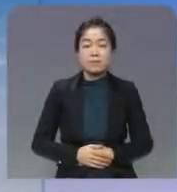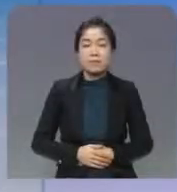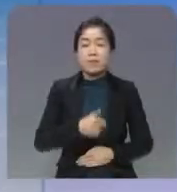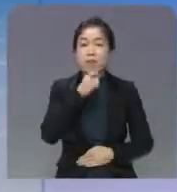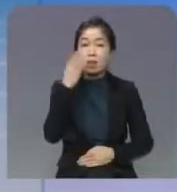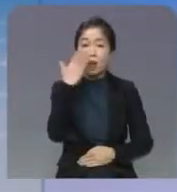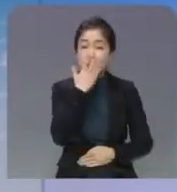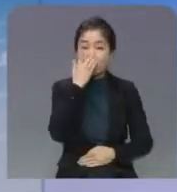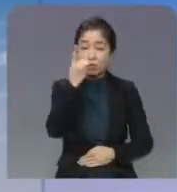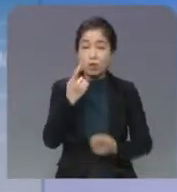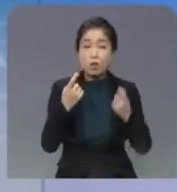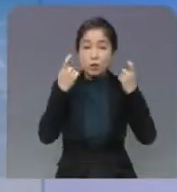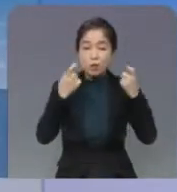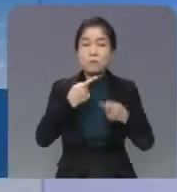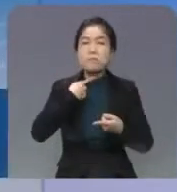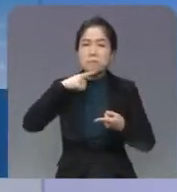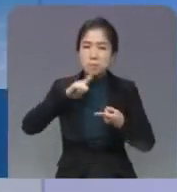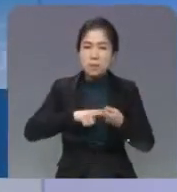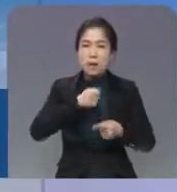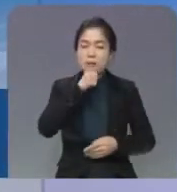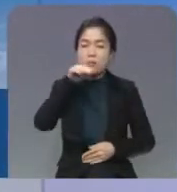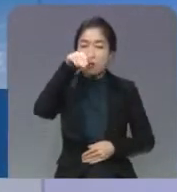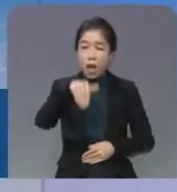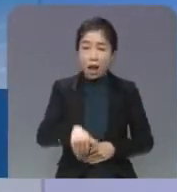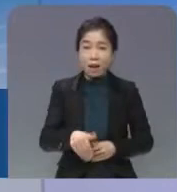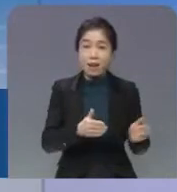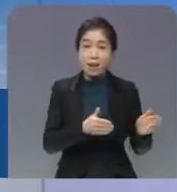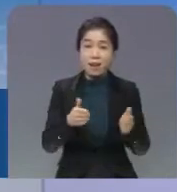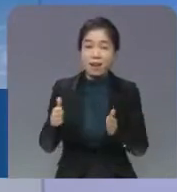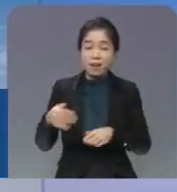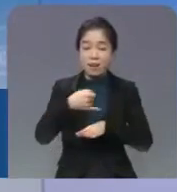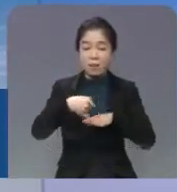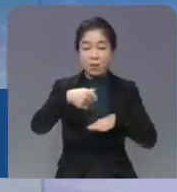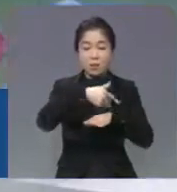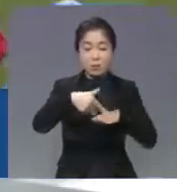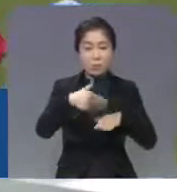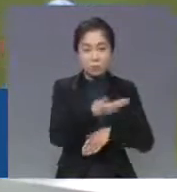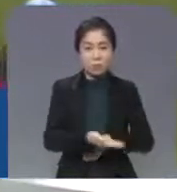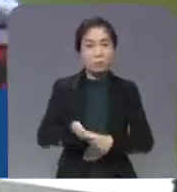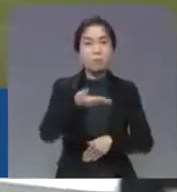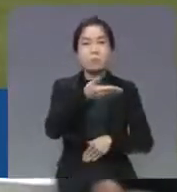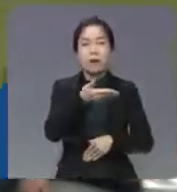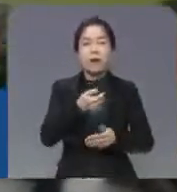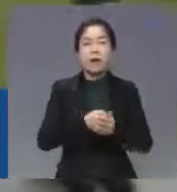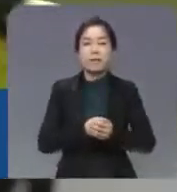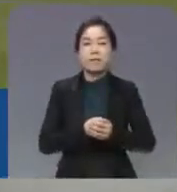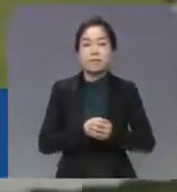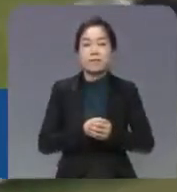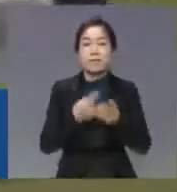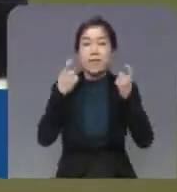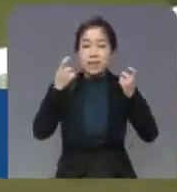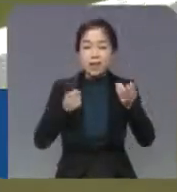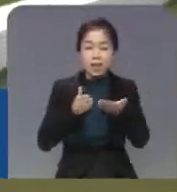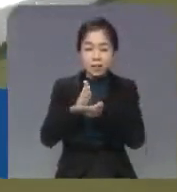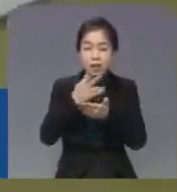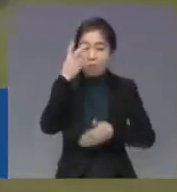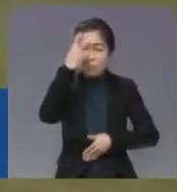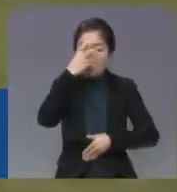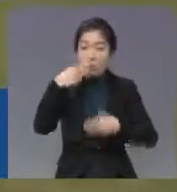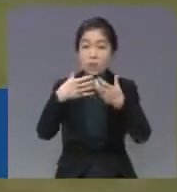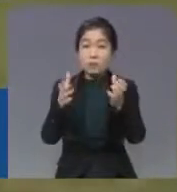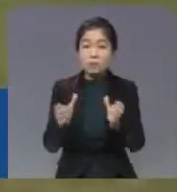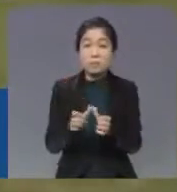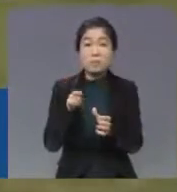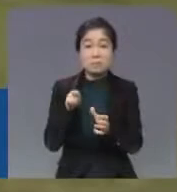여수와 순천의 관광 만족도가 하락한 반면에 완도와 진도는 상승했습니다. 여행 전문 리서치 기관인